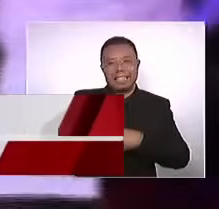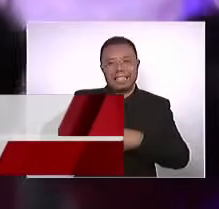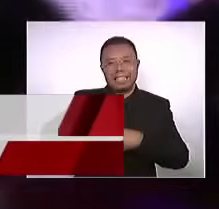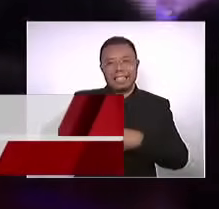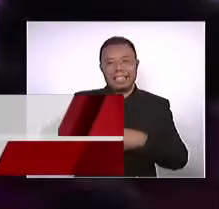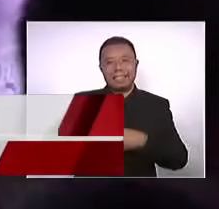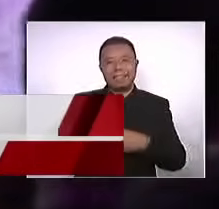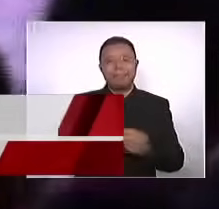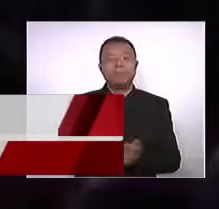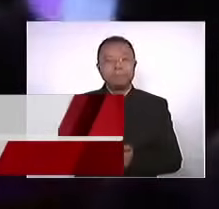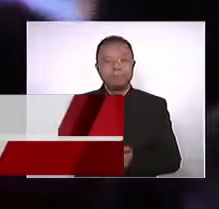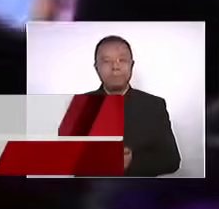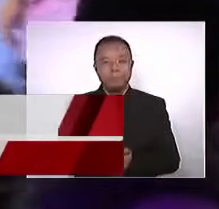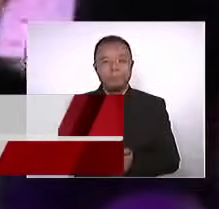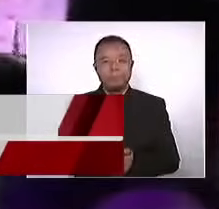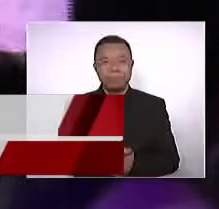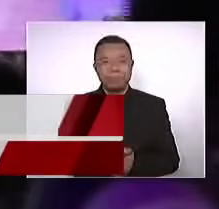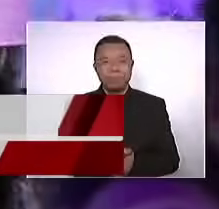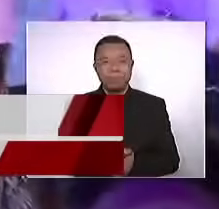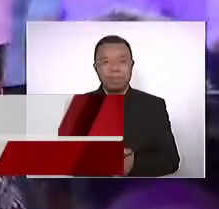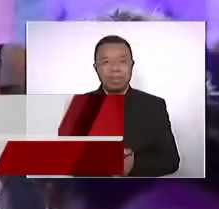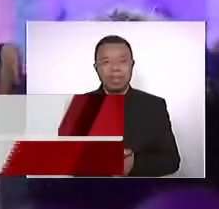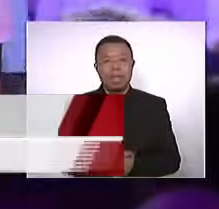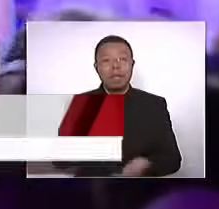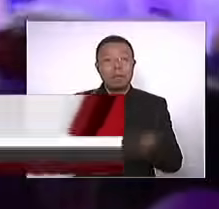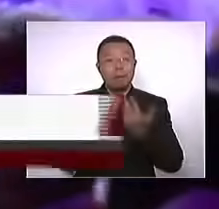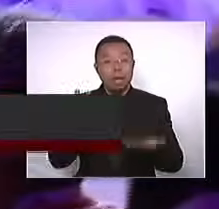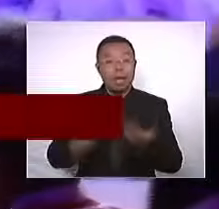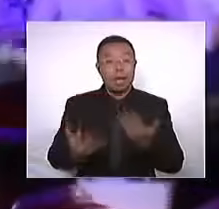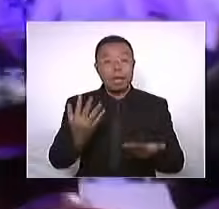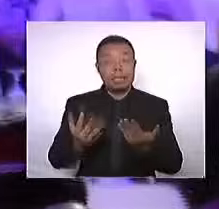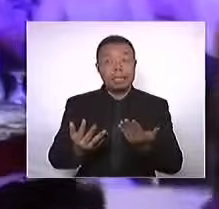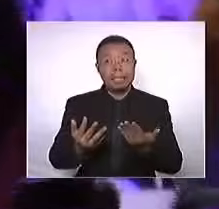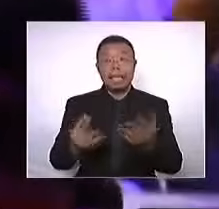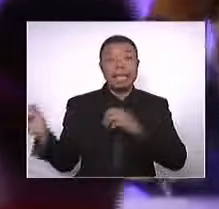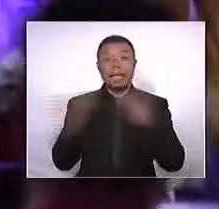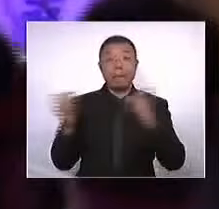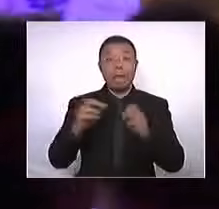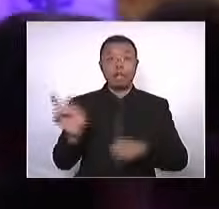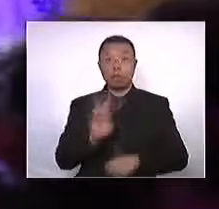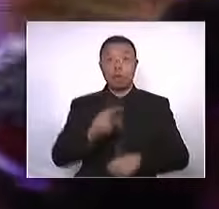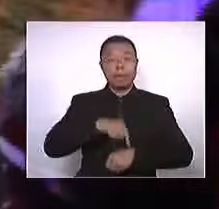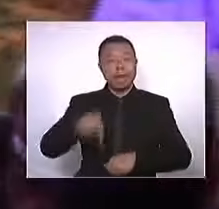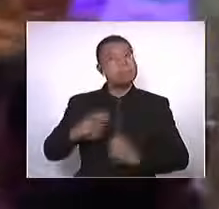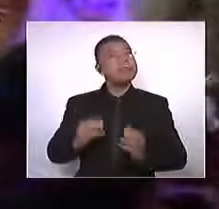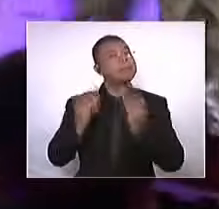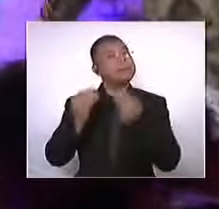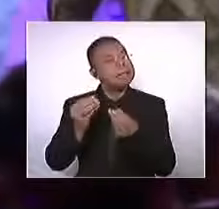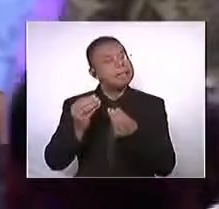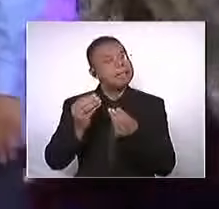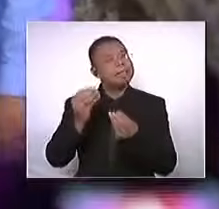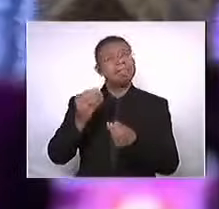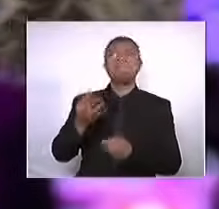masyarakat adat dari Jakarta Selia Alexandra Kristan Yosefa Muhammad ishaak tv1